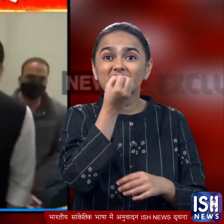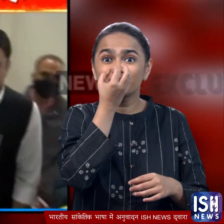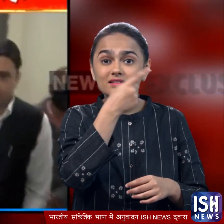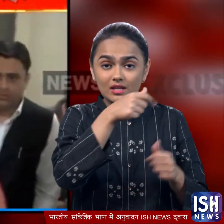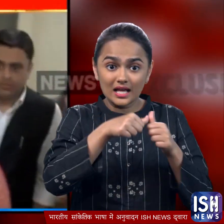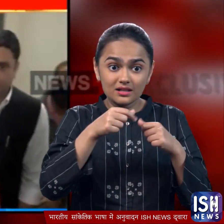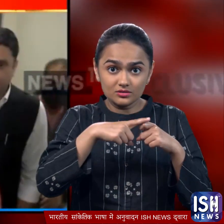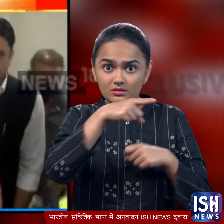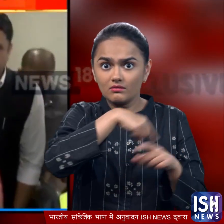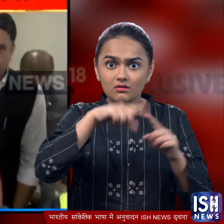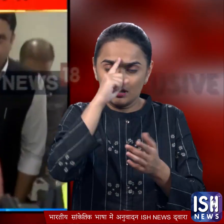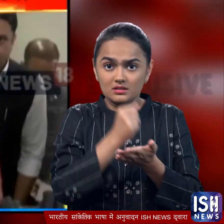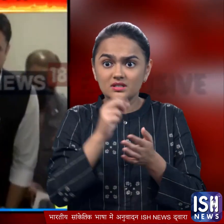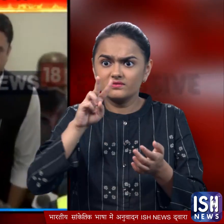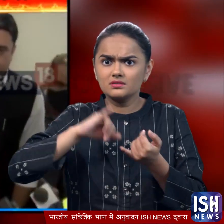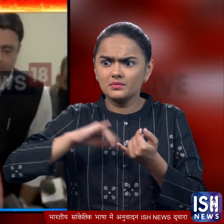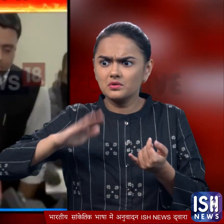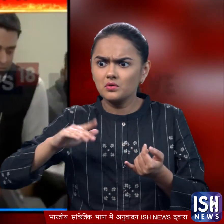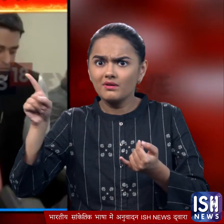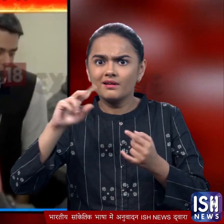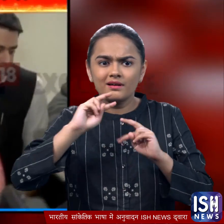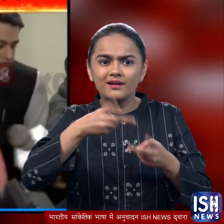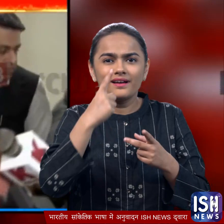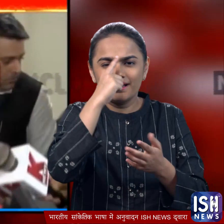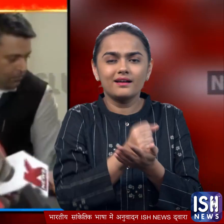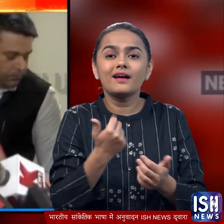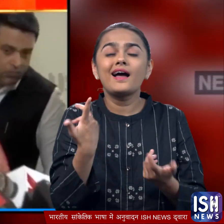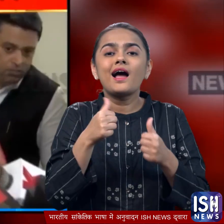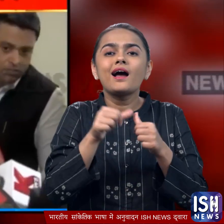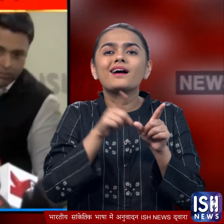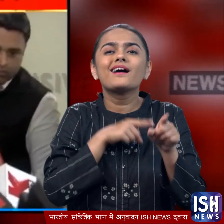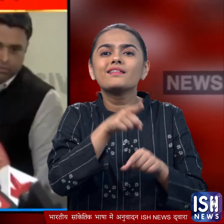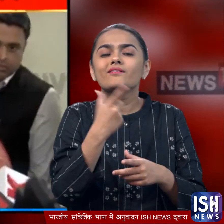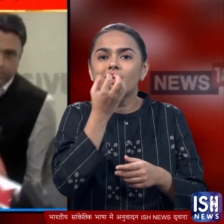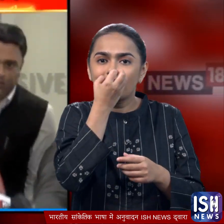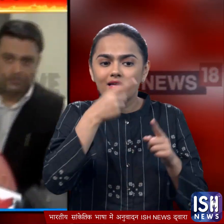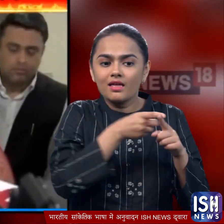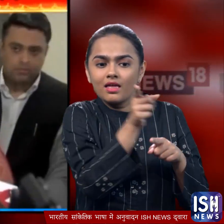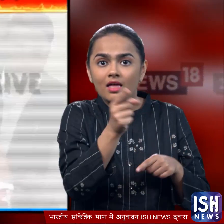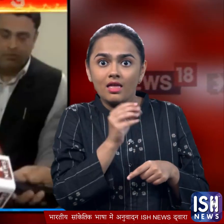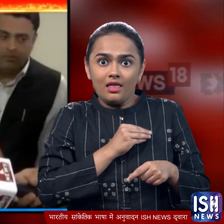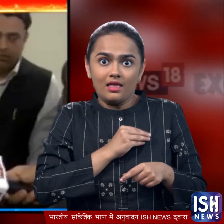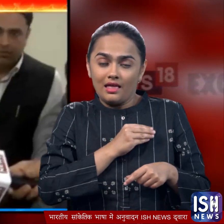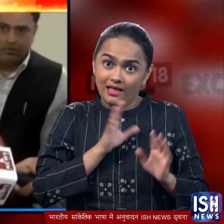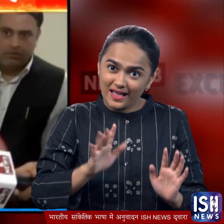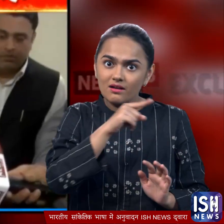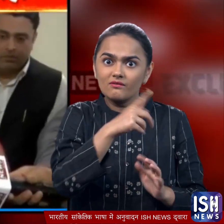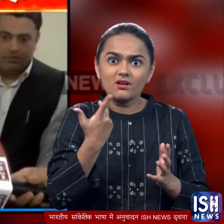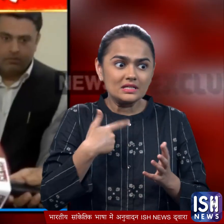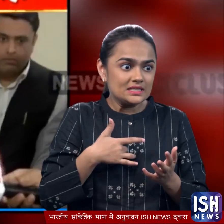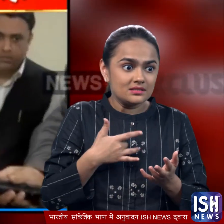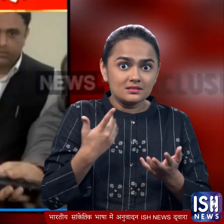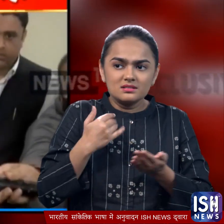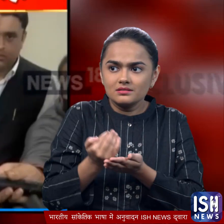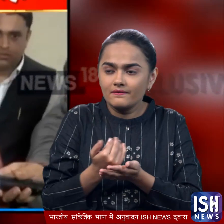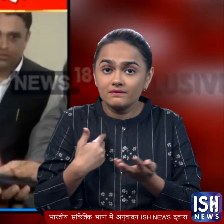लिए अभी तक विधानसभा सीट तय नहीं होने की वजह बताने में देर नहीं लगाई। अखिलेश यादव जी भाजपा की लहर से भयभीत हैं। सुरक्षित ठिकाना